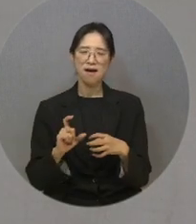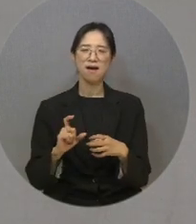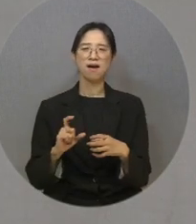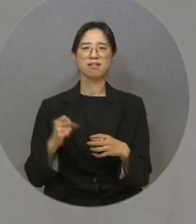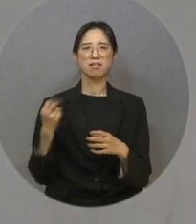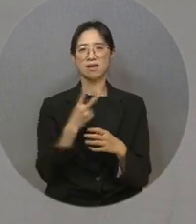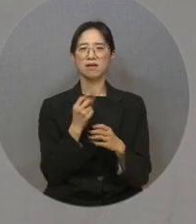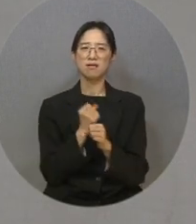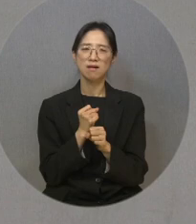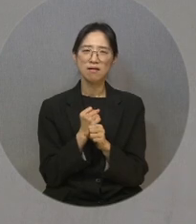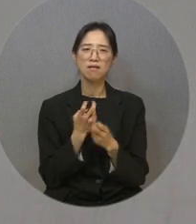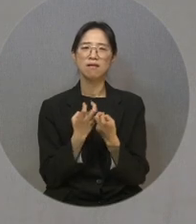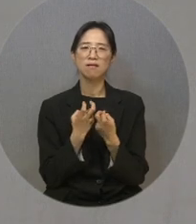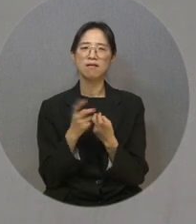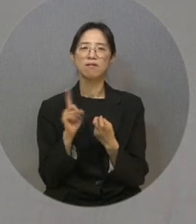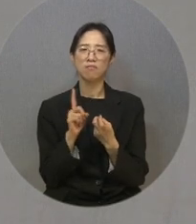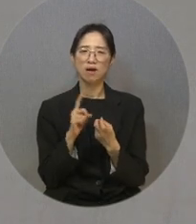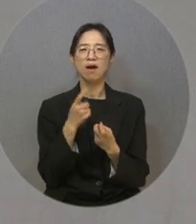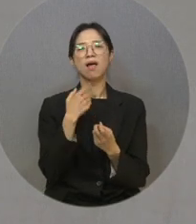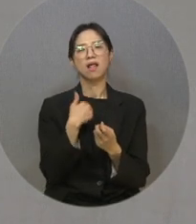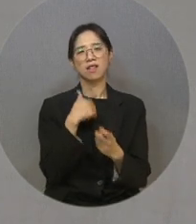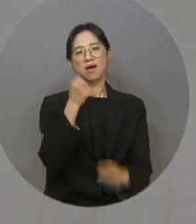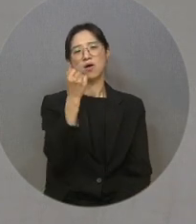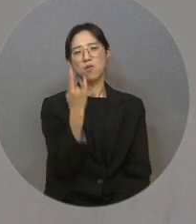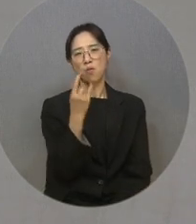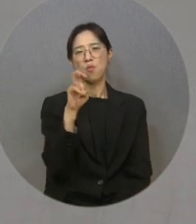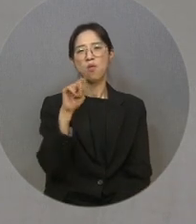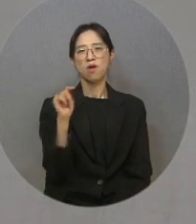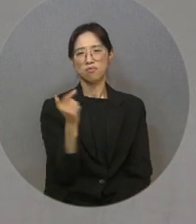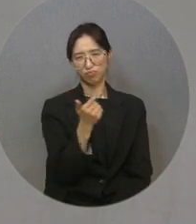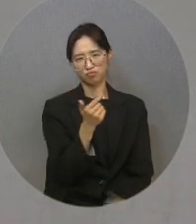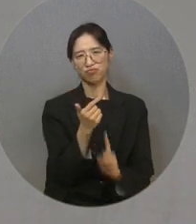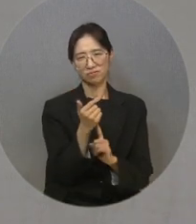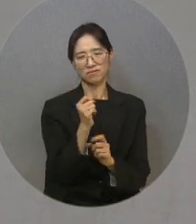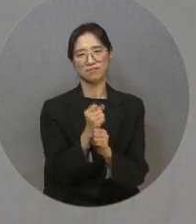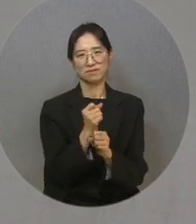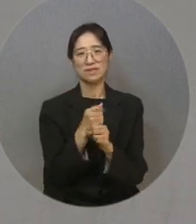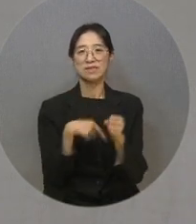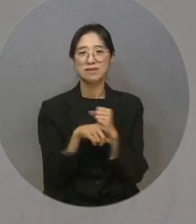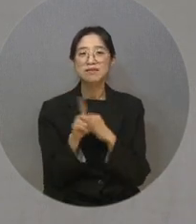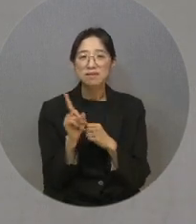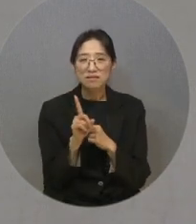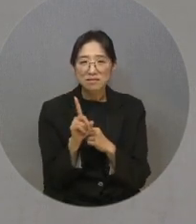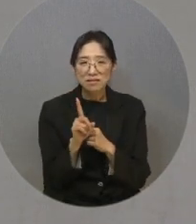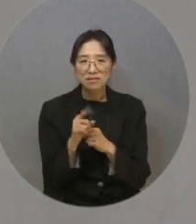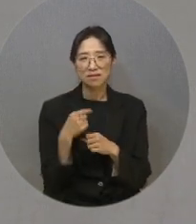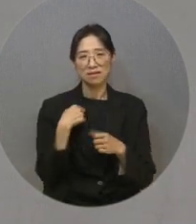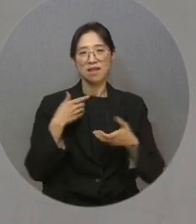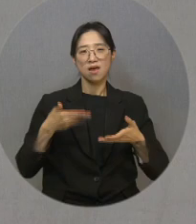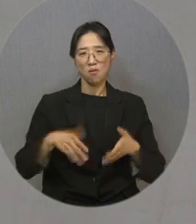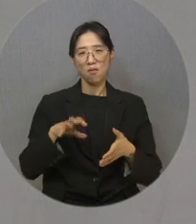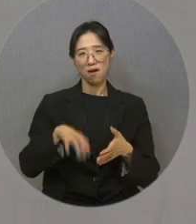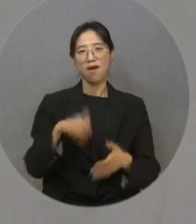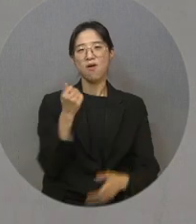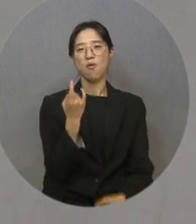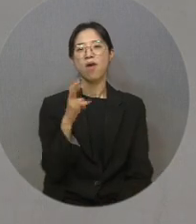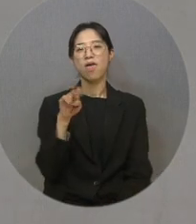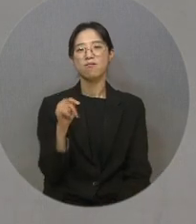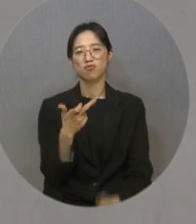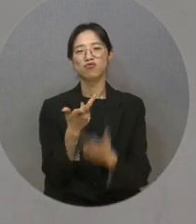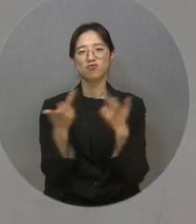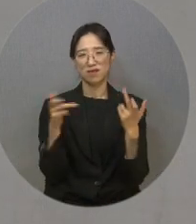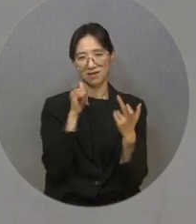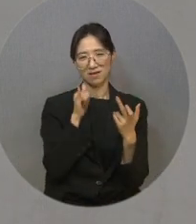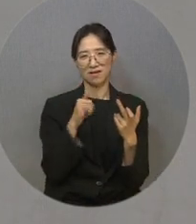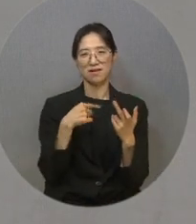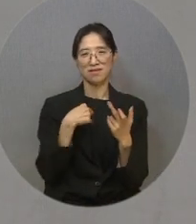거듭나냐. 그래서 제가 회문이라는 이름으로 쓰게 됐던 겁니다. 회문이 뭐냐면 내 고향이 회문산이 있는데 내가